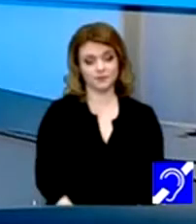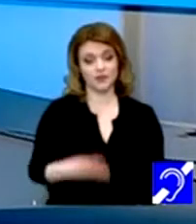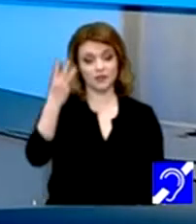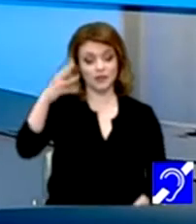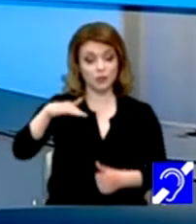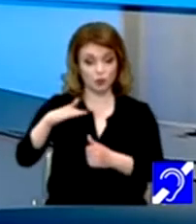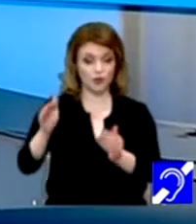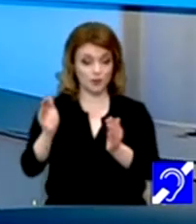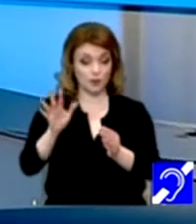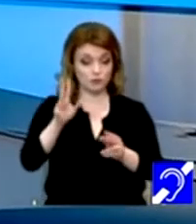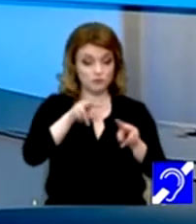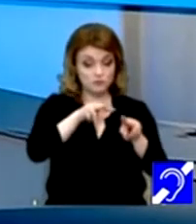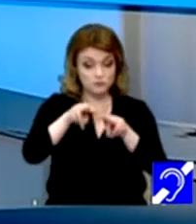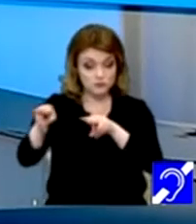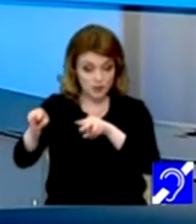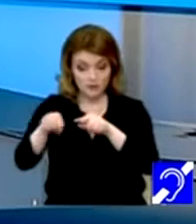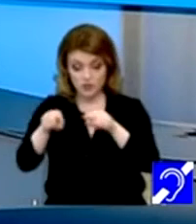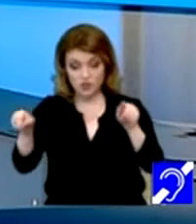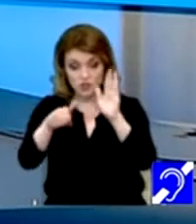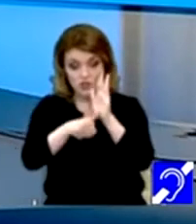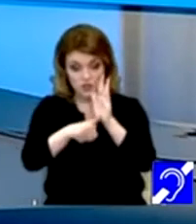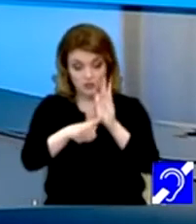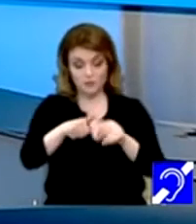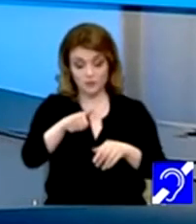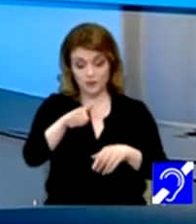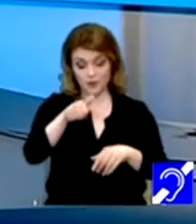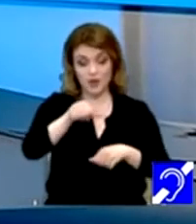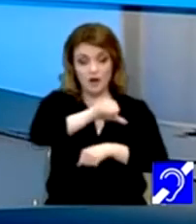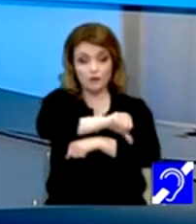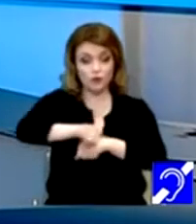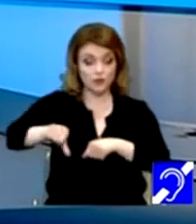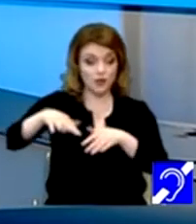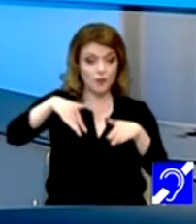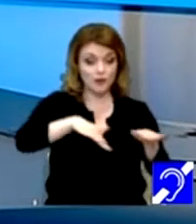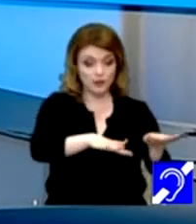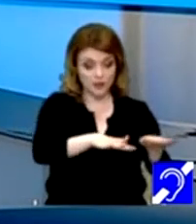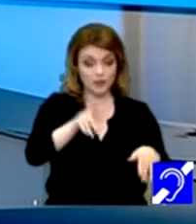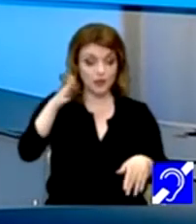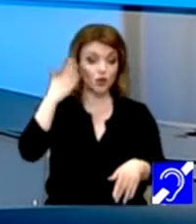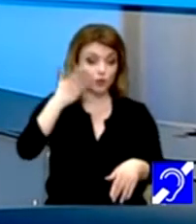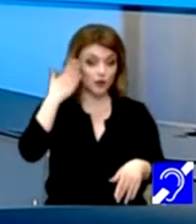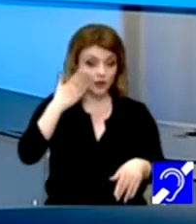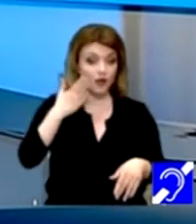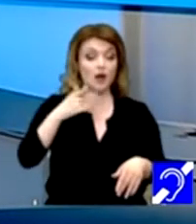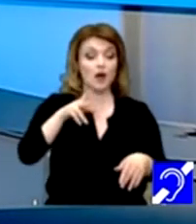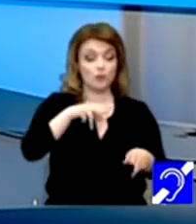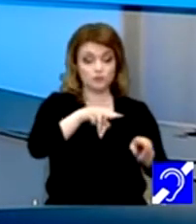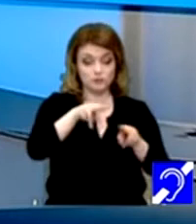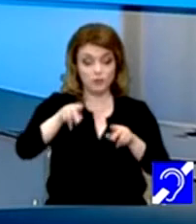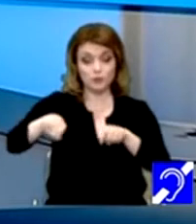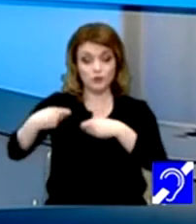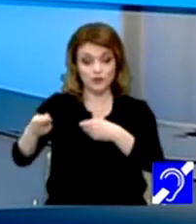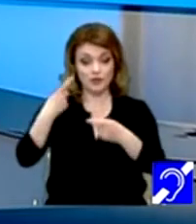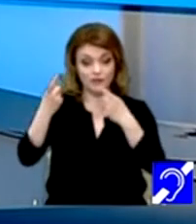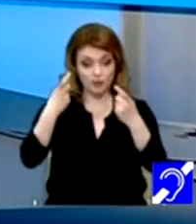Trei drone vor supraveghea timp de jumătate de an frontiera maritimă a României. Vor fi manevrate de la sol și vor transmite date în timp